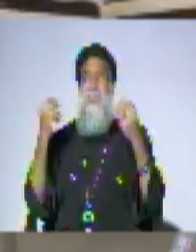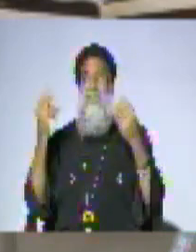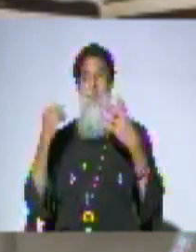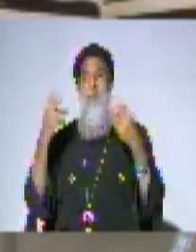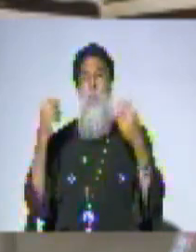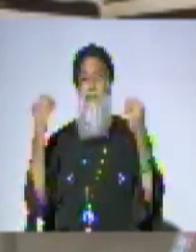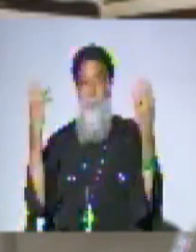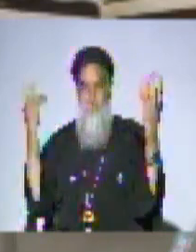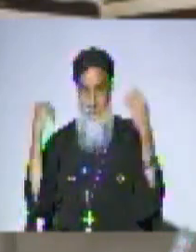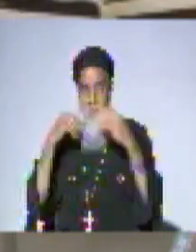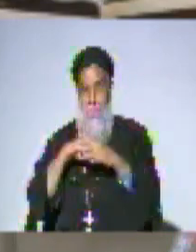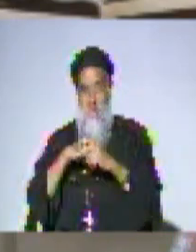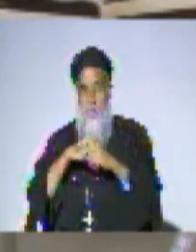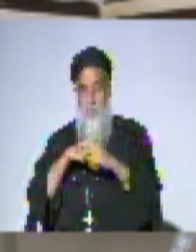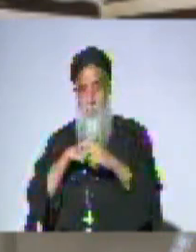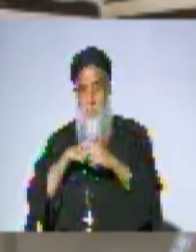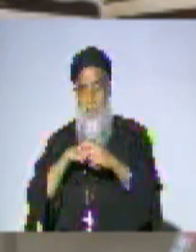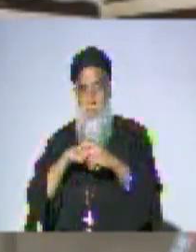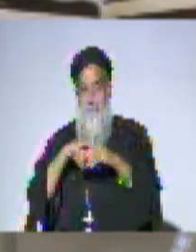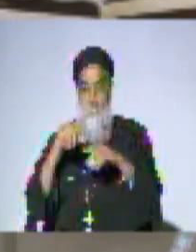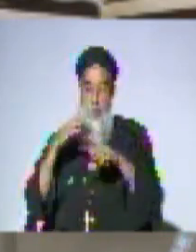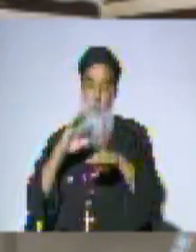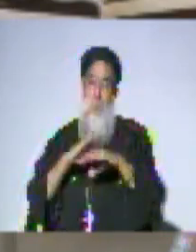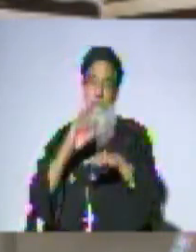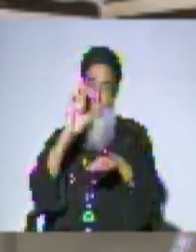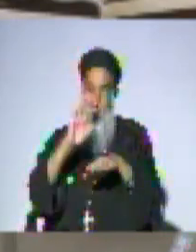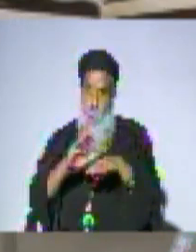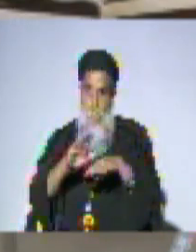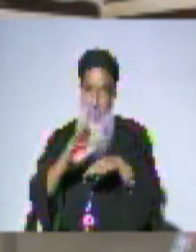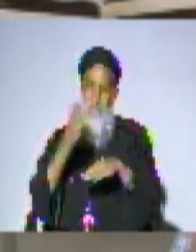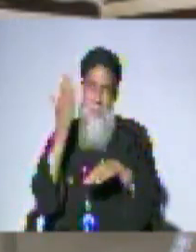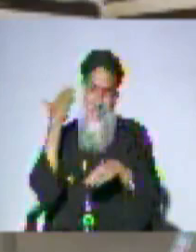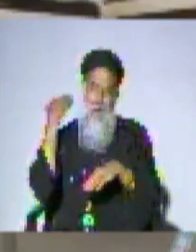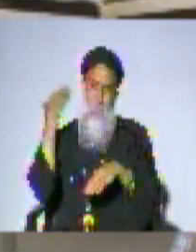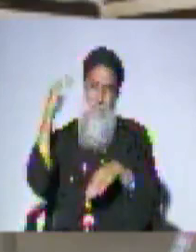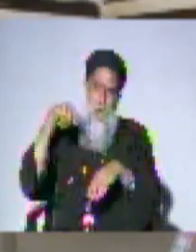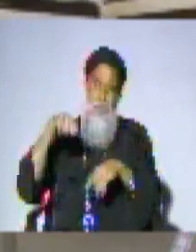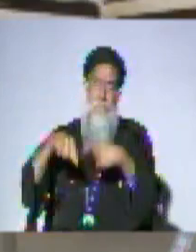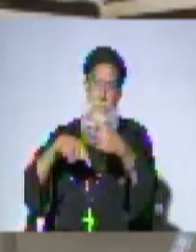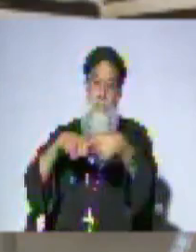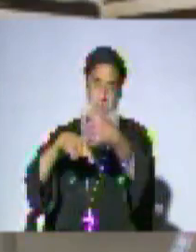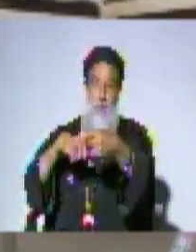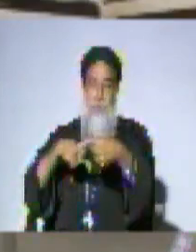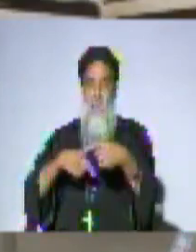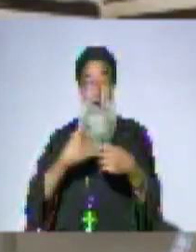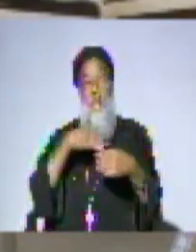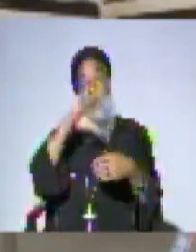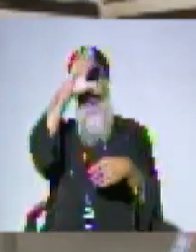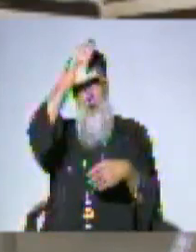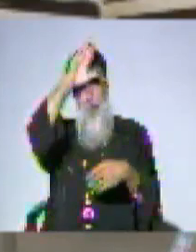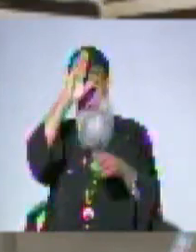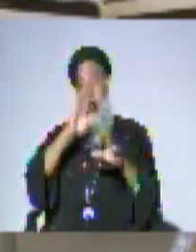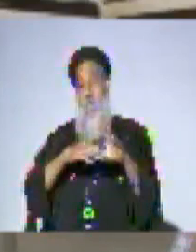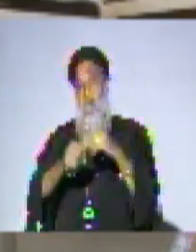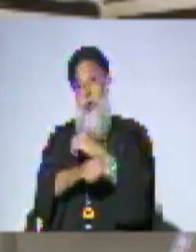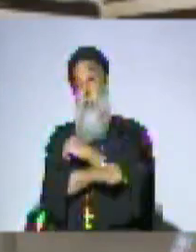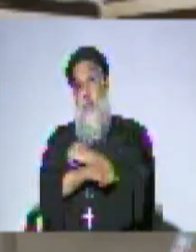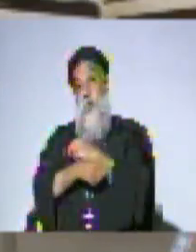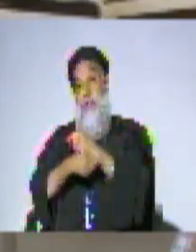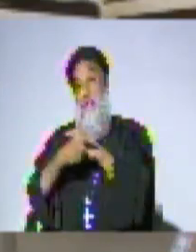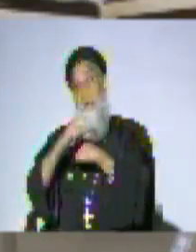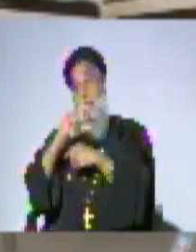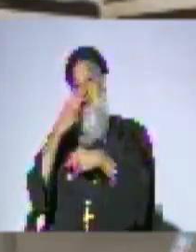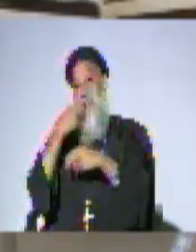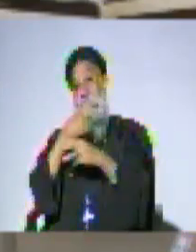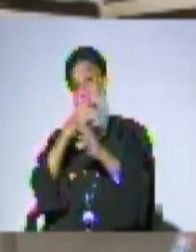لا، وكمان كينونته موجودة في كل الدهور، يعني فيش ملك قعد أزمنة كل